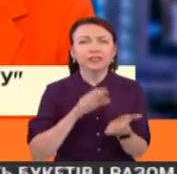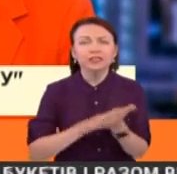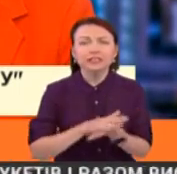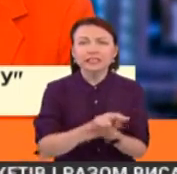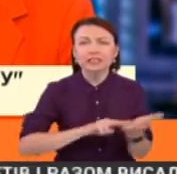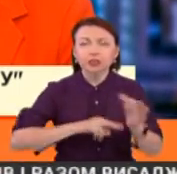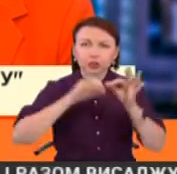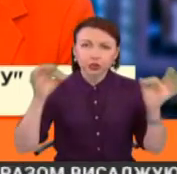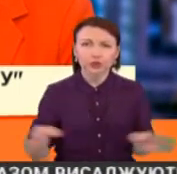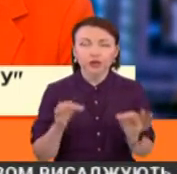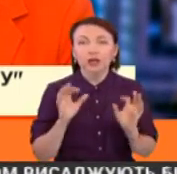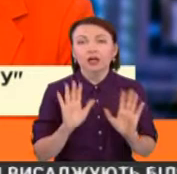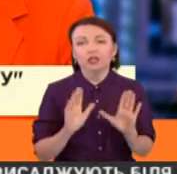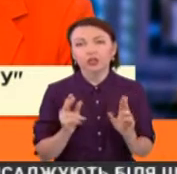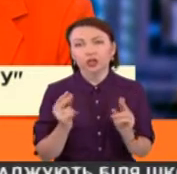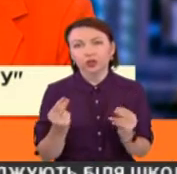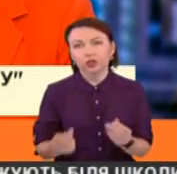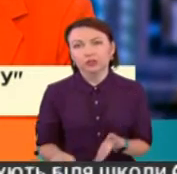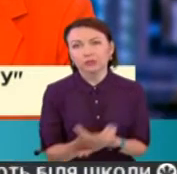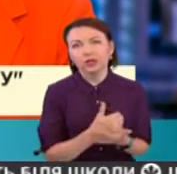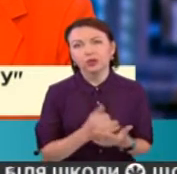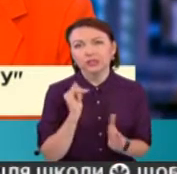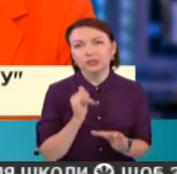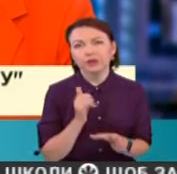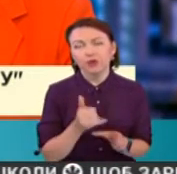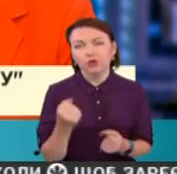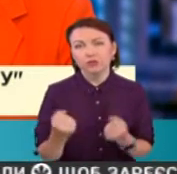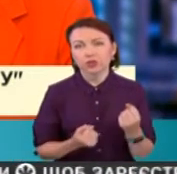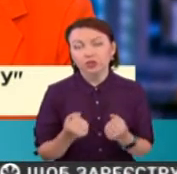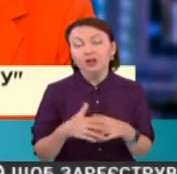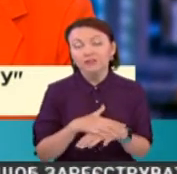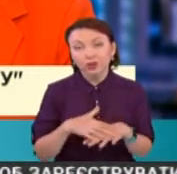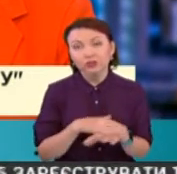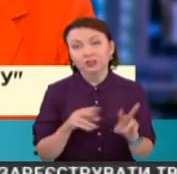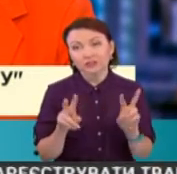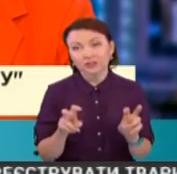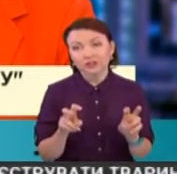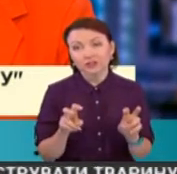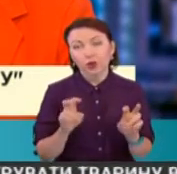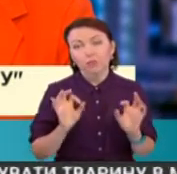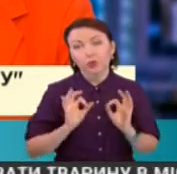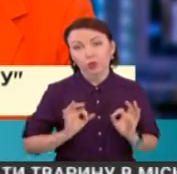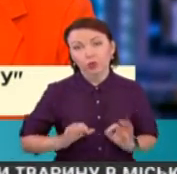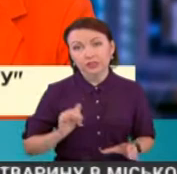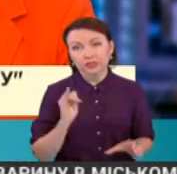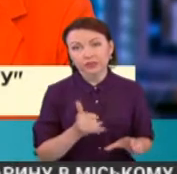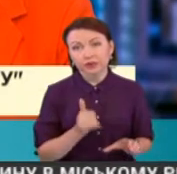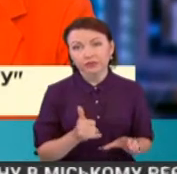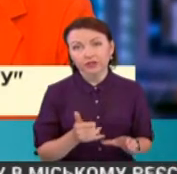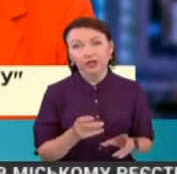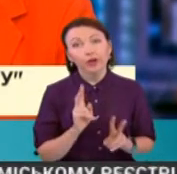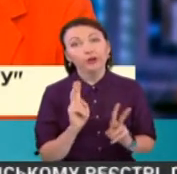лише збирають гроші і заправляють машини. От. В народі вони називаються прокурорські заправки. Чи їх